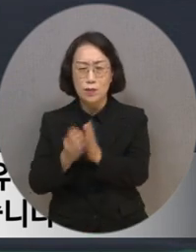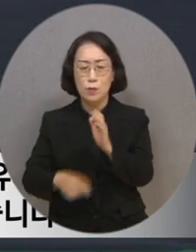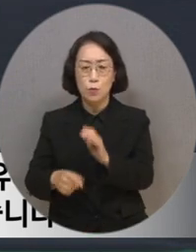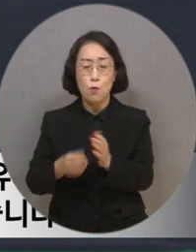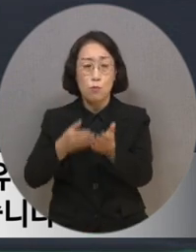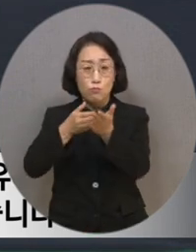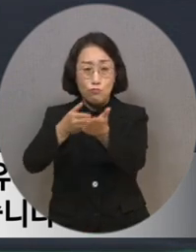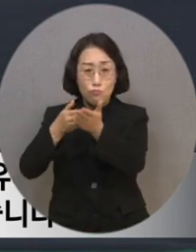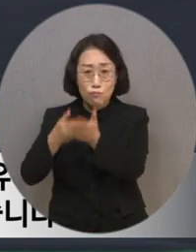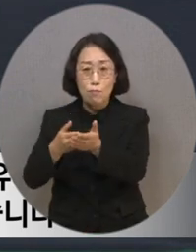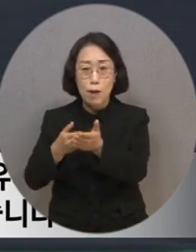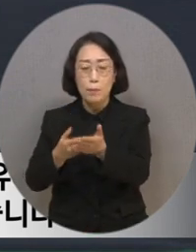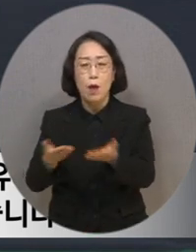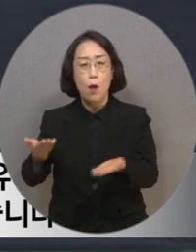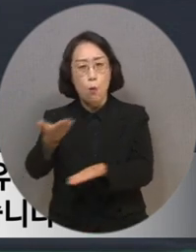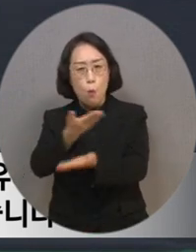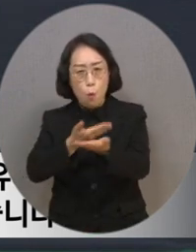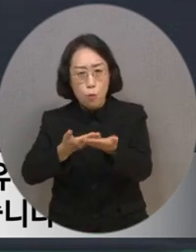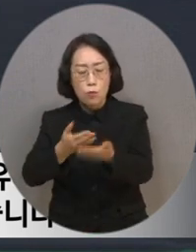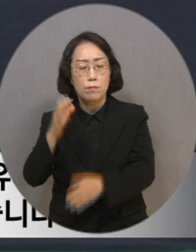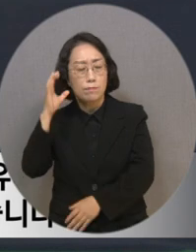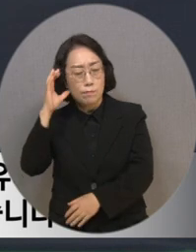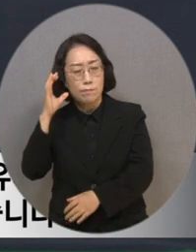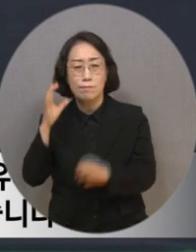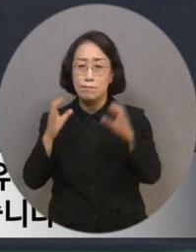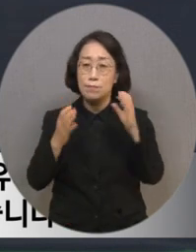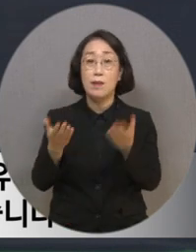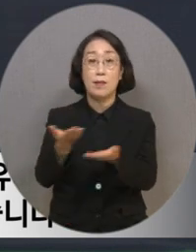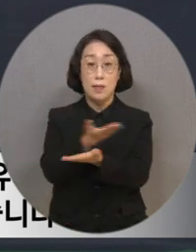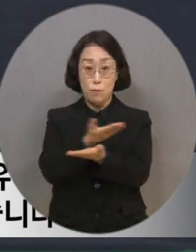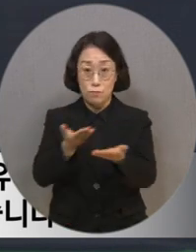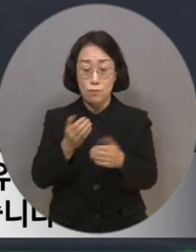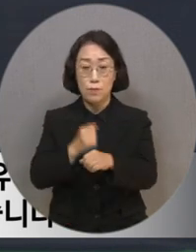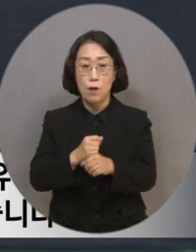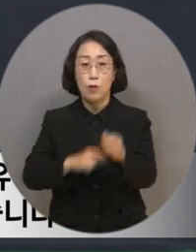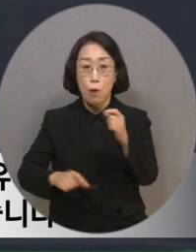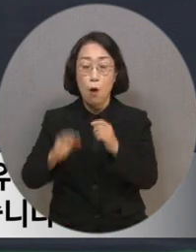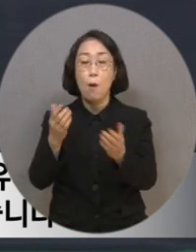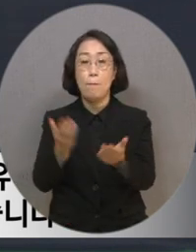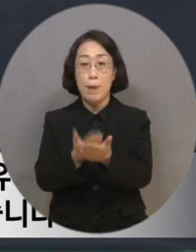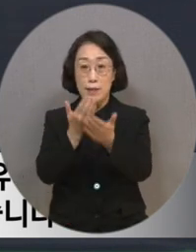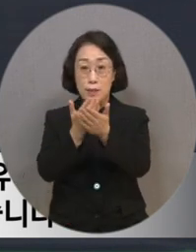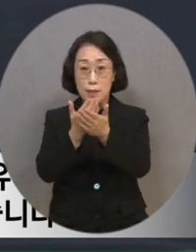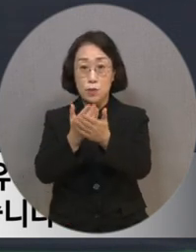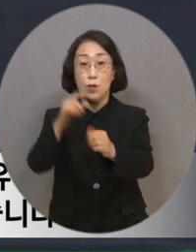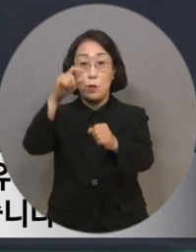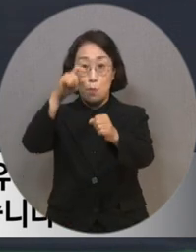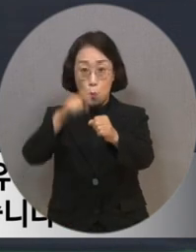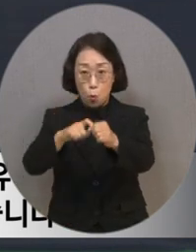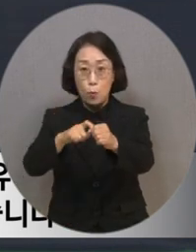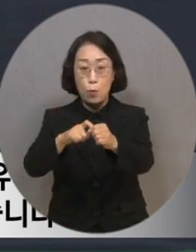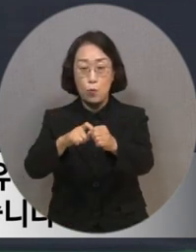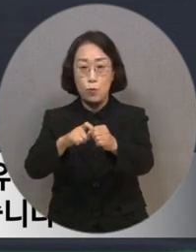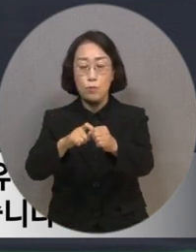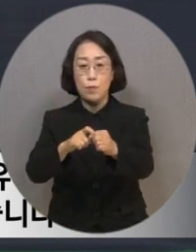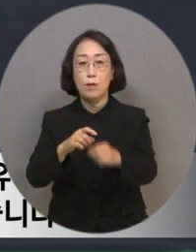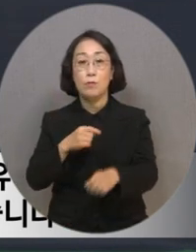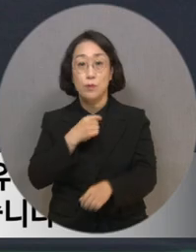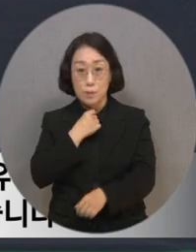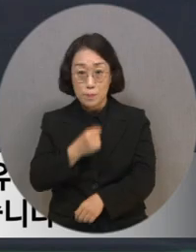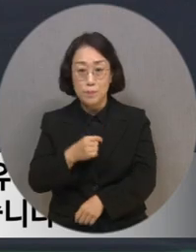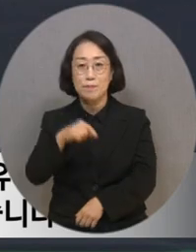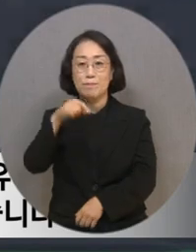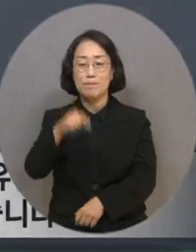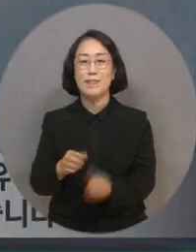요구를 함께 공유하고 의견을 나눔으로써 발전적인 방향을 이끌어내기 위한